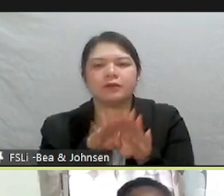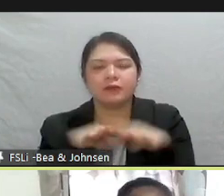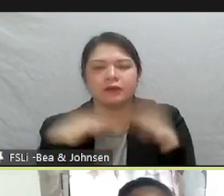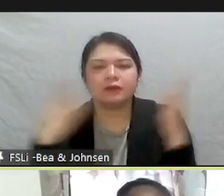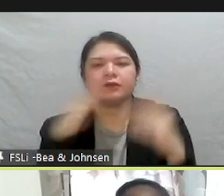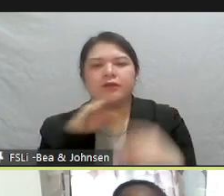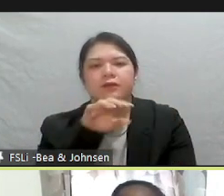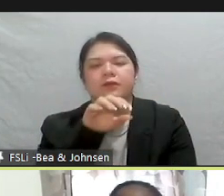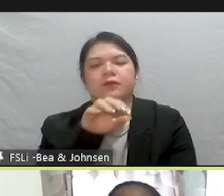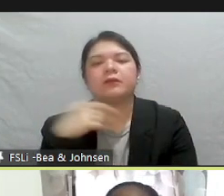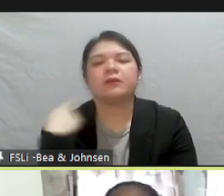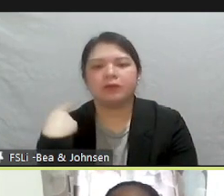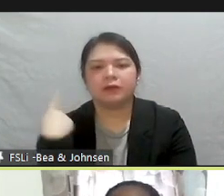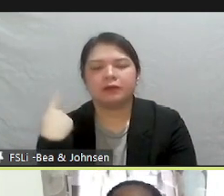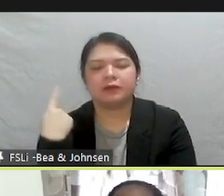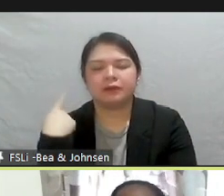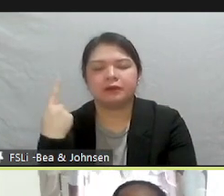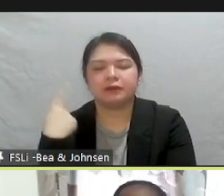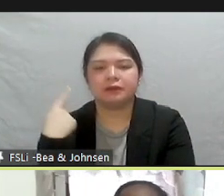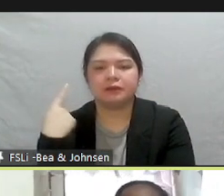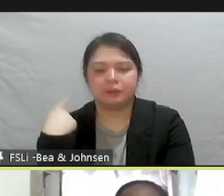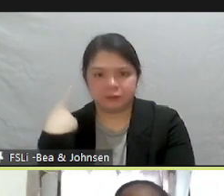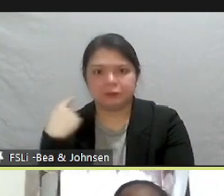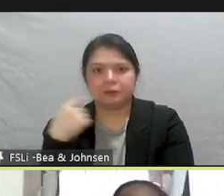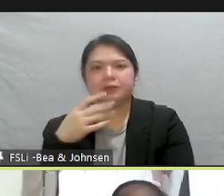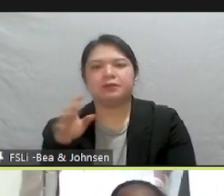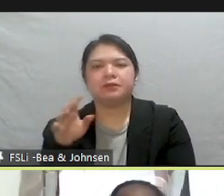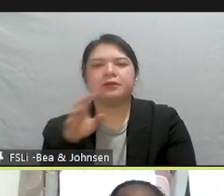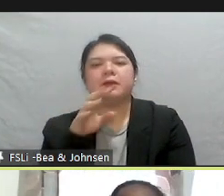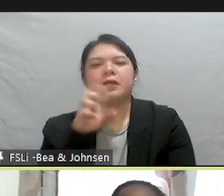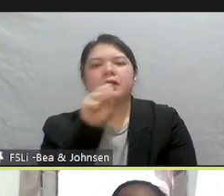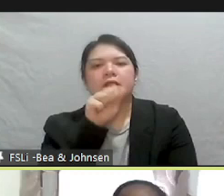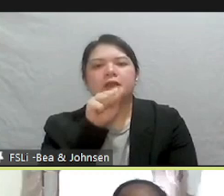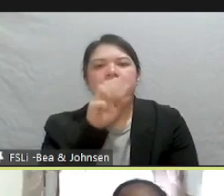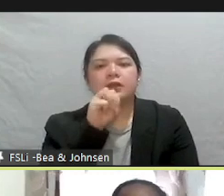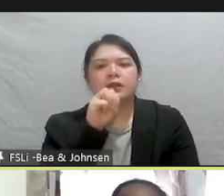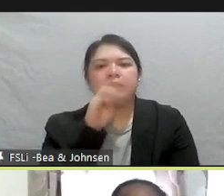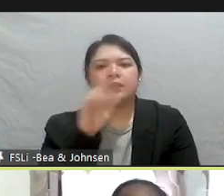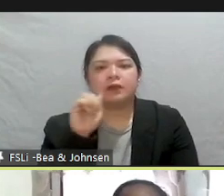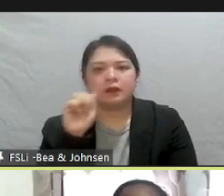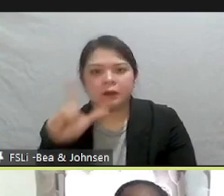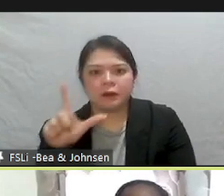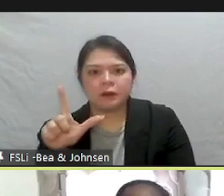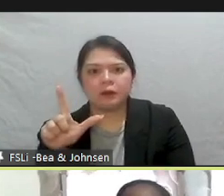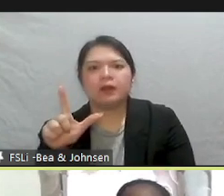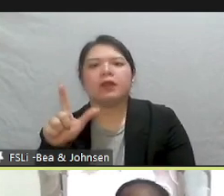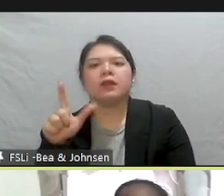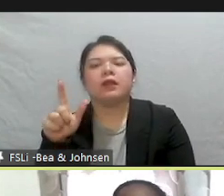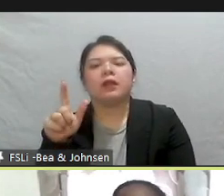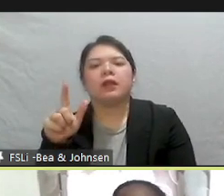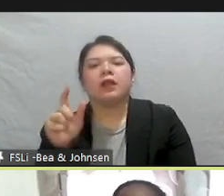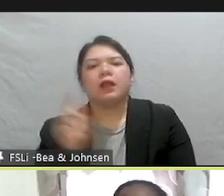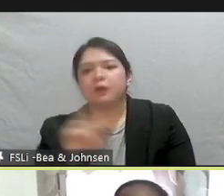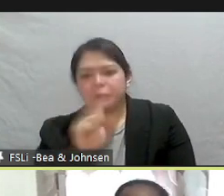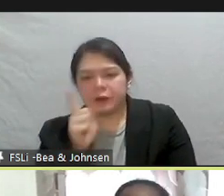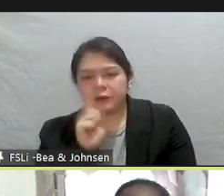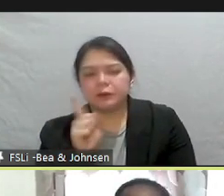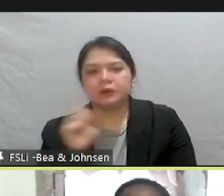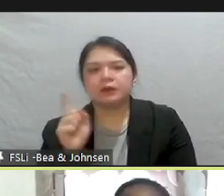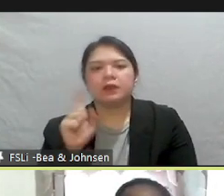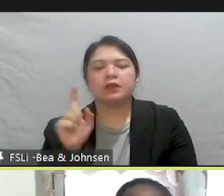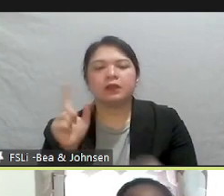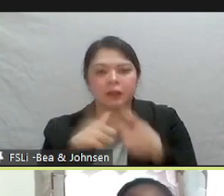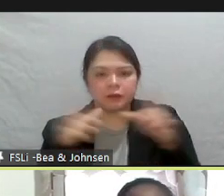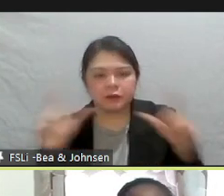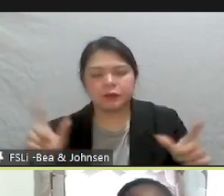na yon ay nag-launching natin ang Sambal Orthography and Alphabet po. Ito na yung kung saan po